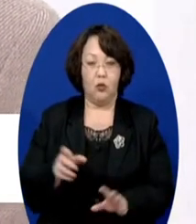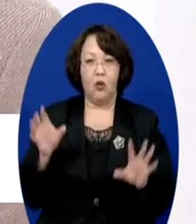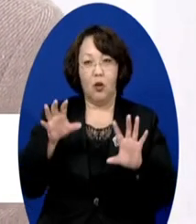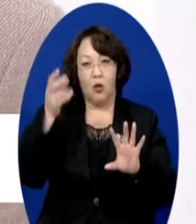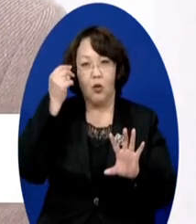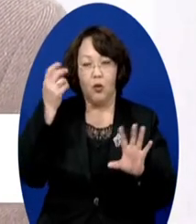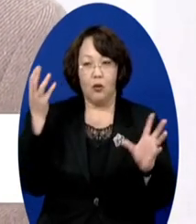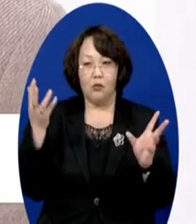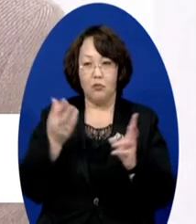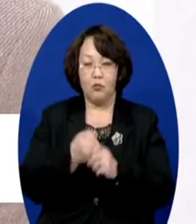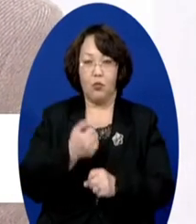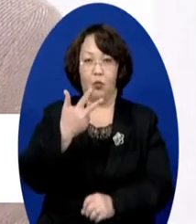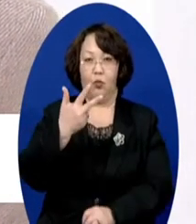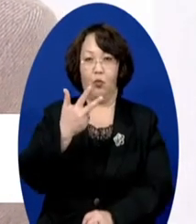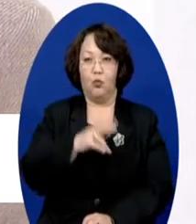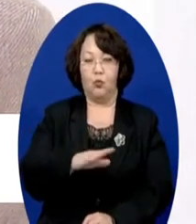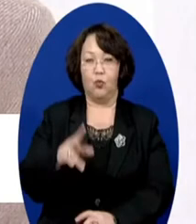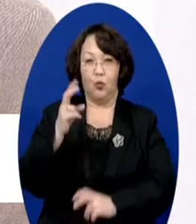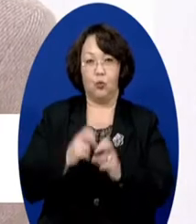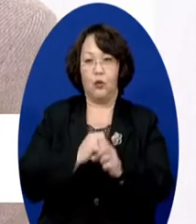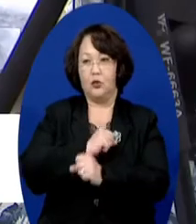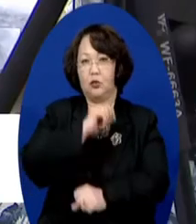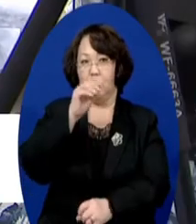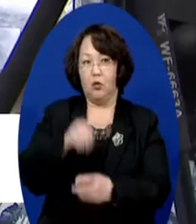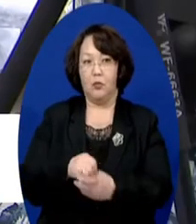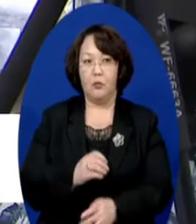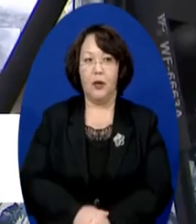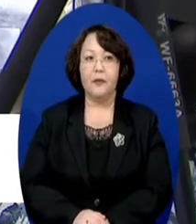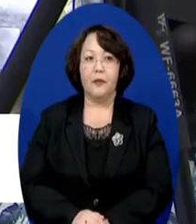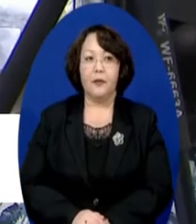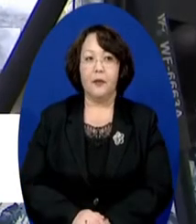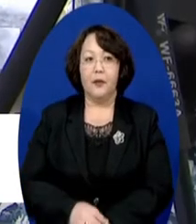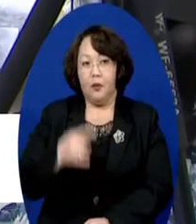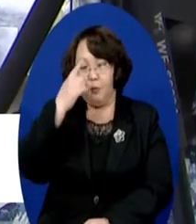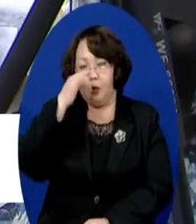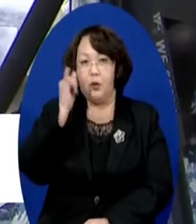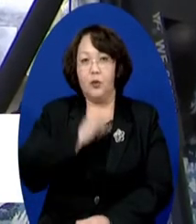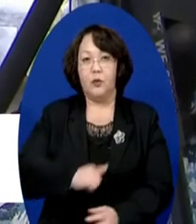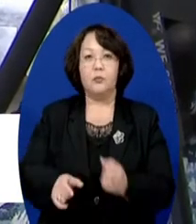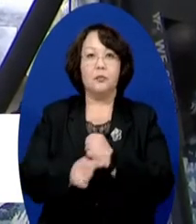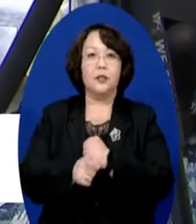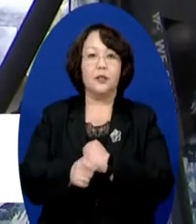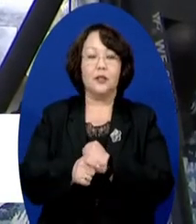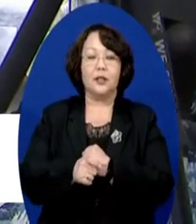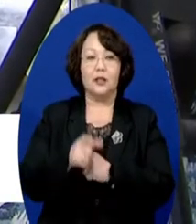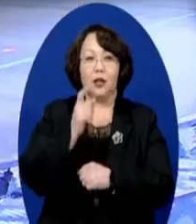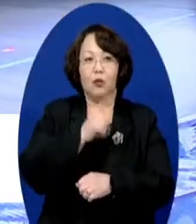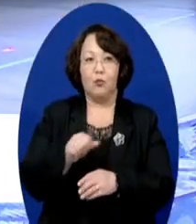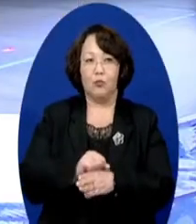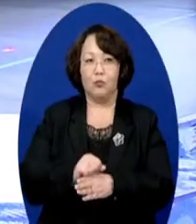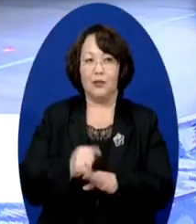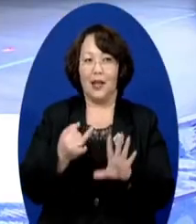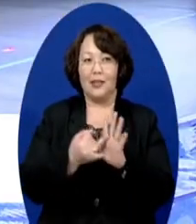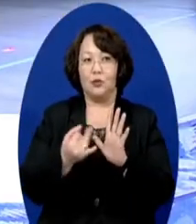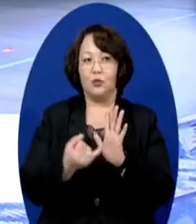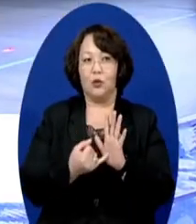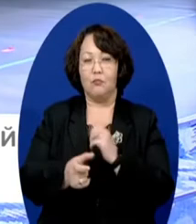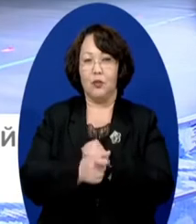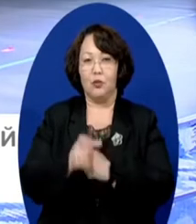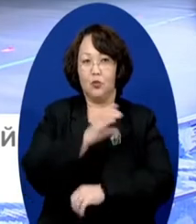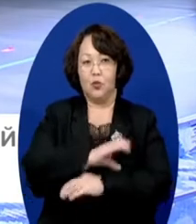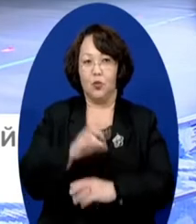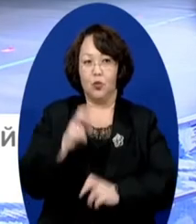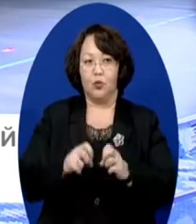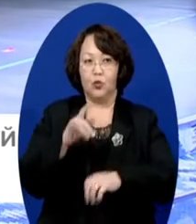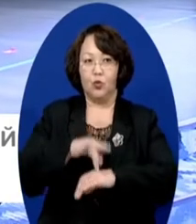бол 3 хүүхэд одоо яг үйлдвэрээр ажиллаж байгаа. Уг нь манай улс мэрэгчлэлтэй боловсон хүчний 76 мэрэгжил сургалт